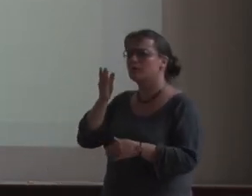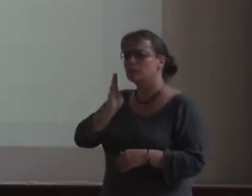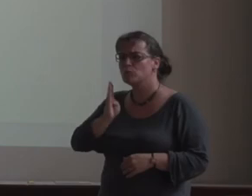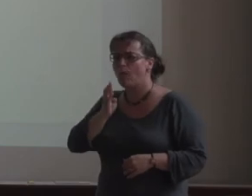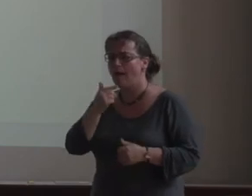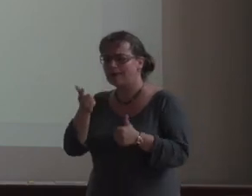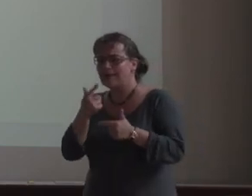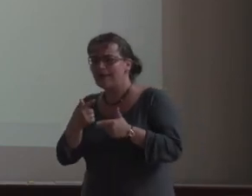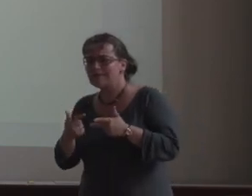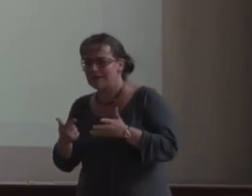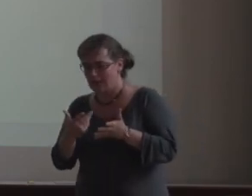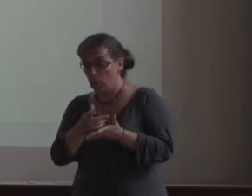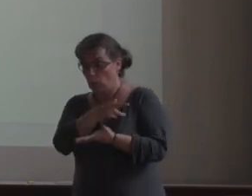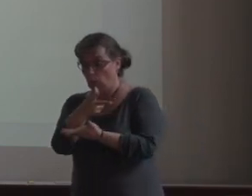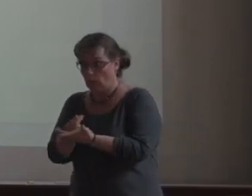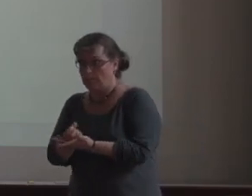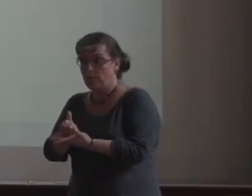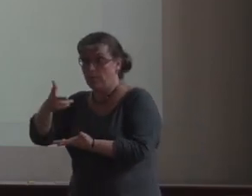en pratique ça se traduit par